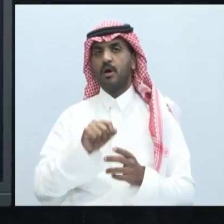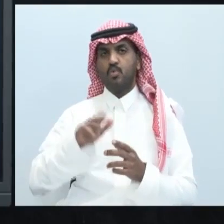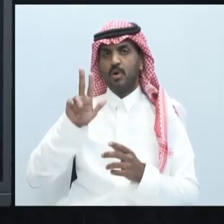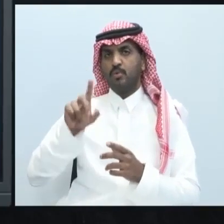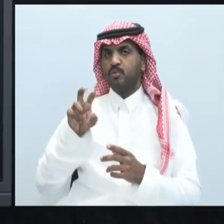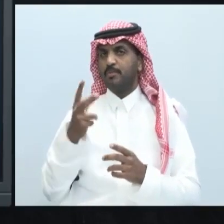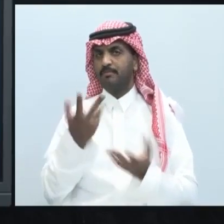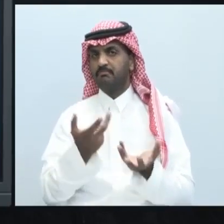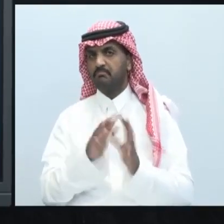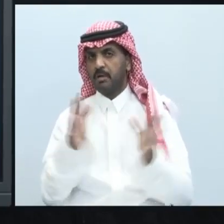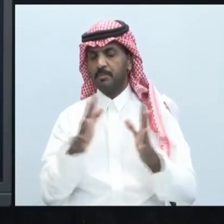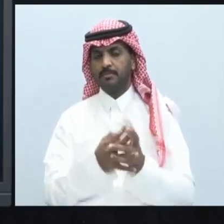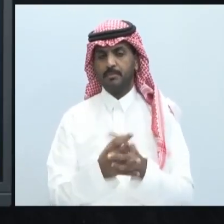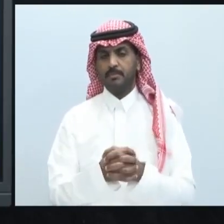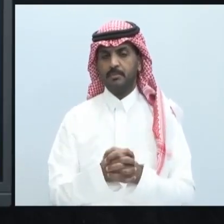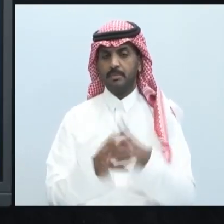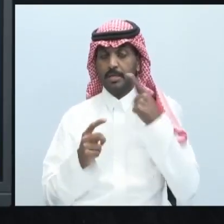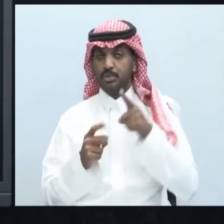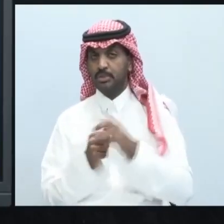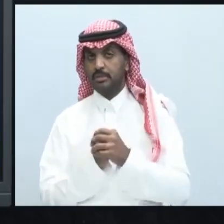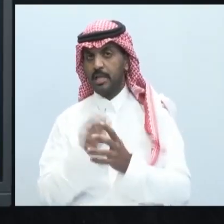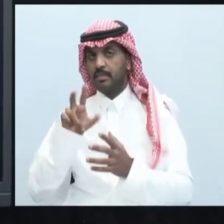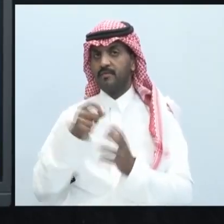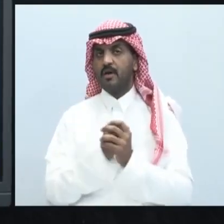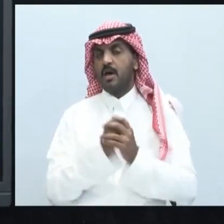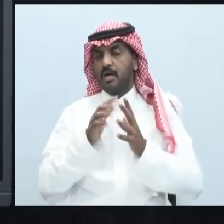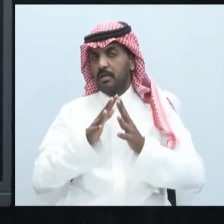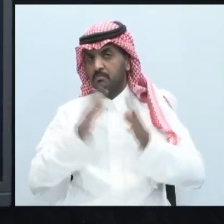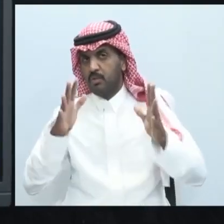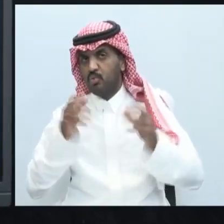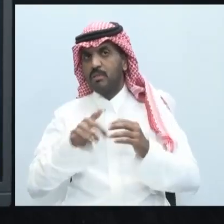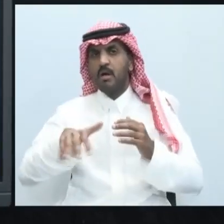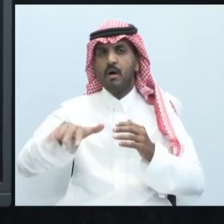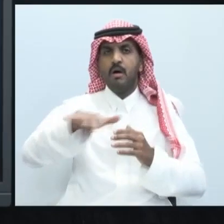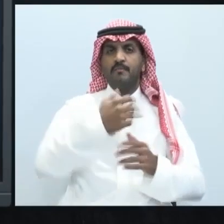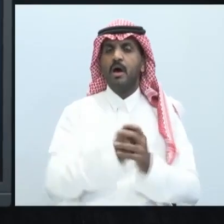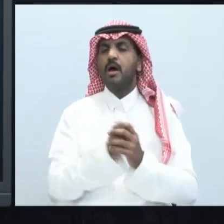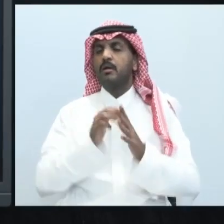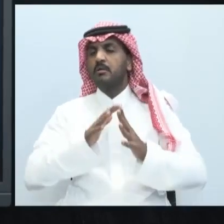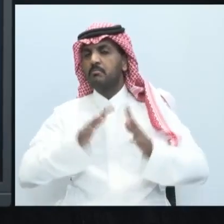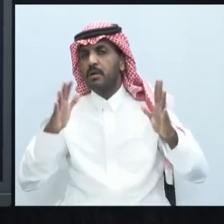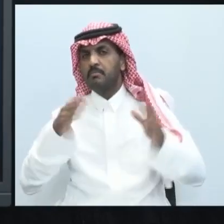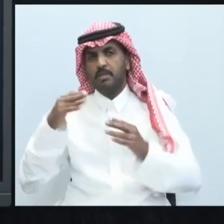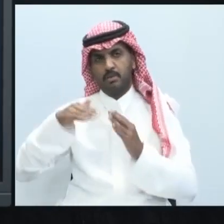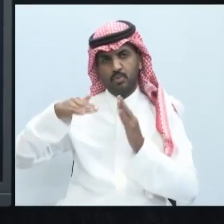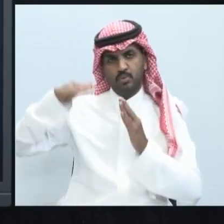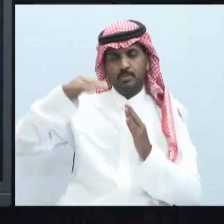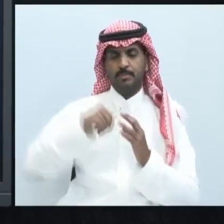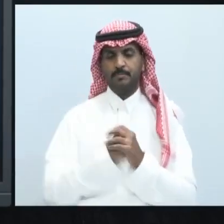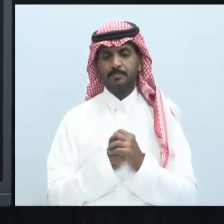الطائفه ام الرتبه نجد ان الطائفه اكبر من ماذا الرتبه نجد ان الطائفه اكبر ماذا